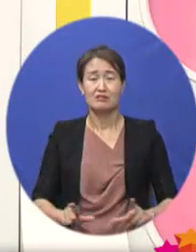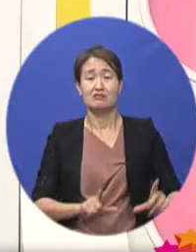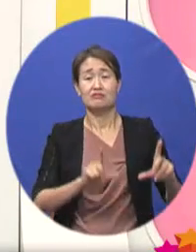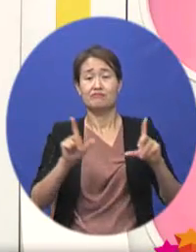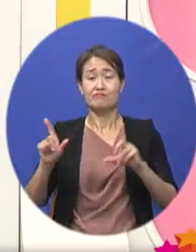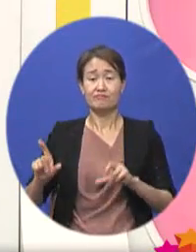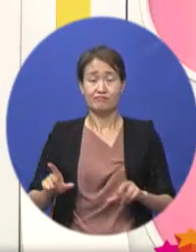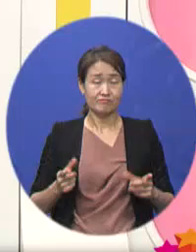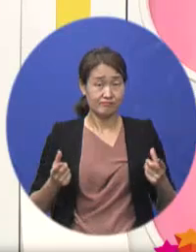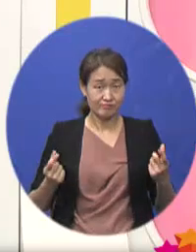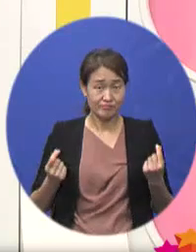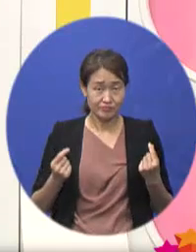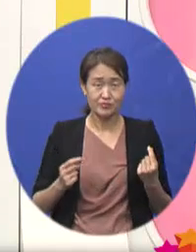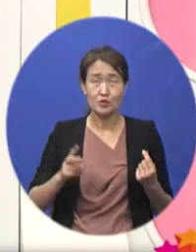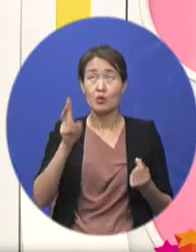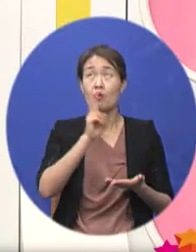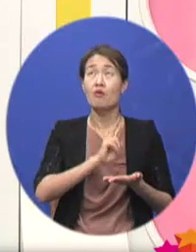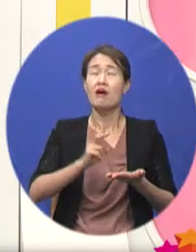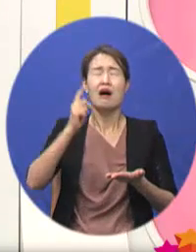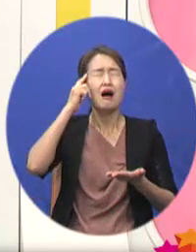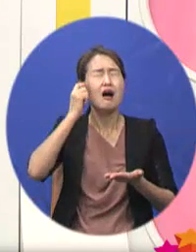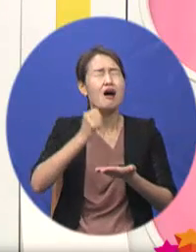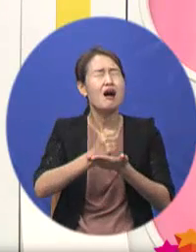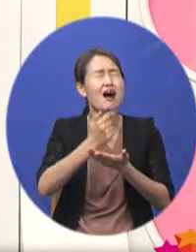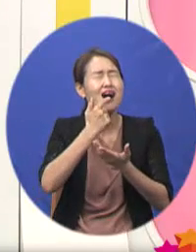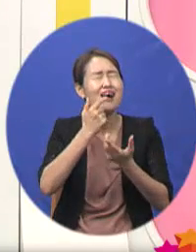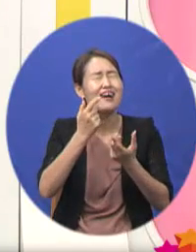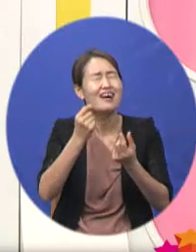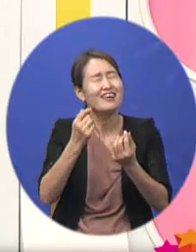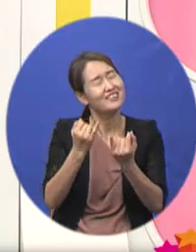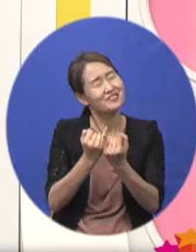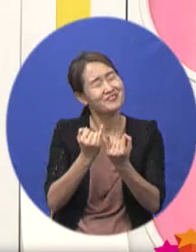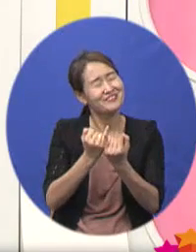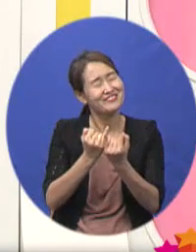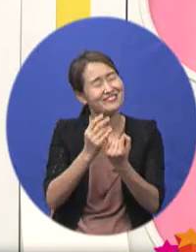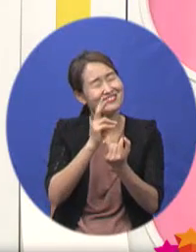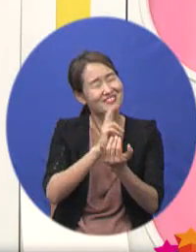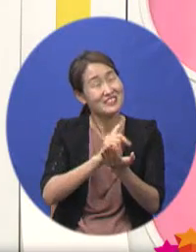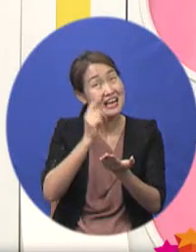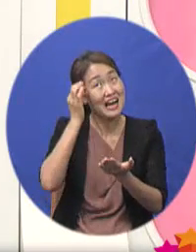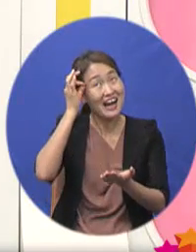그렇죠. 그러니까 그 노래가 생각나요. 운명 같은 여인도 생각나고 막 그러네요.